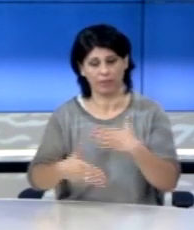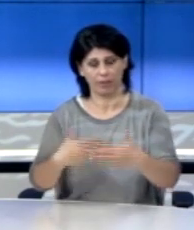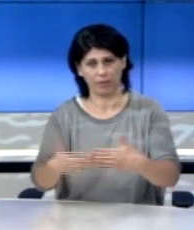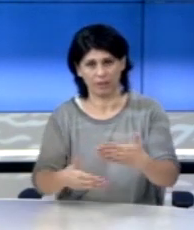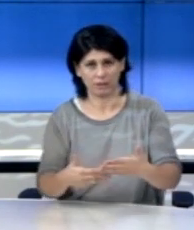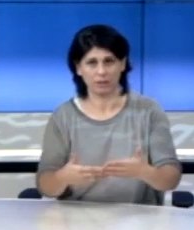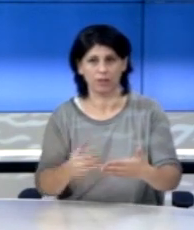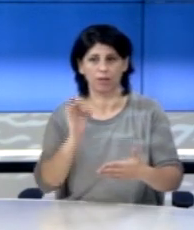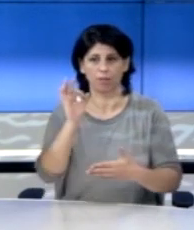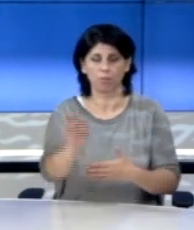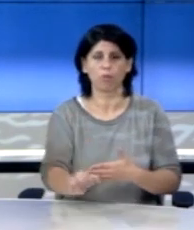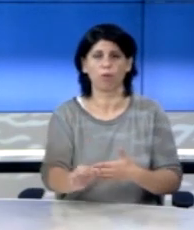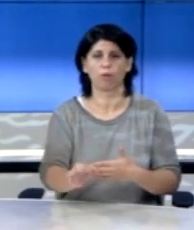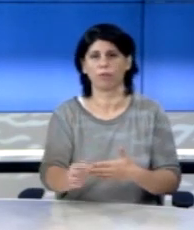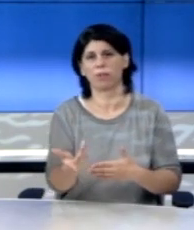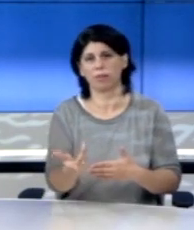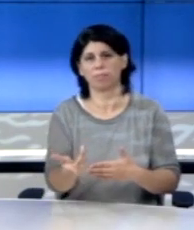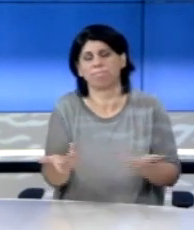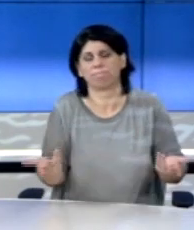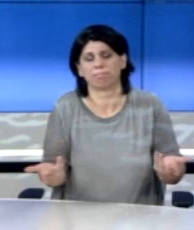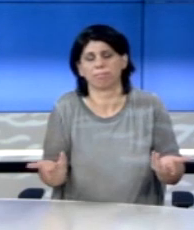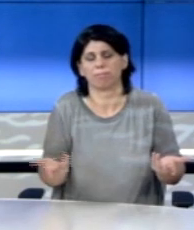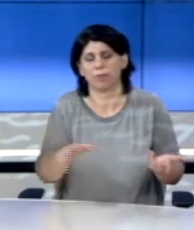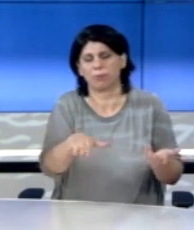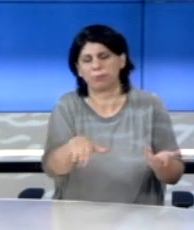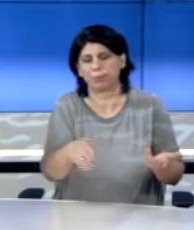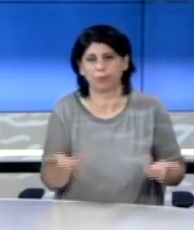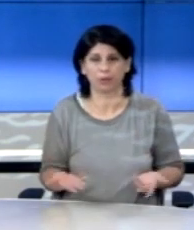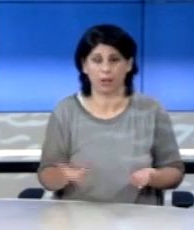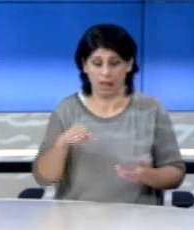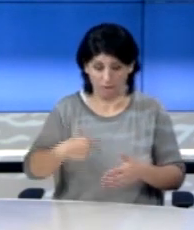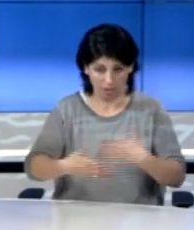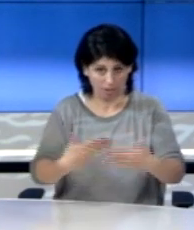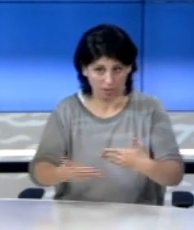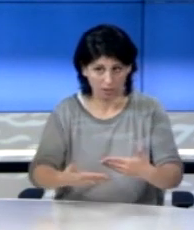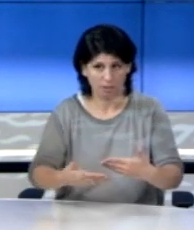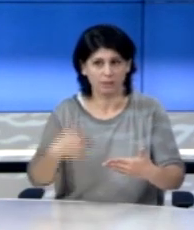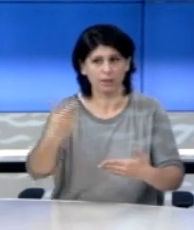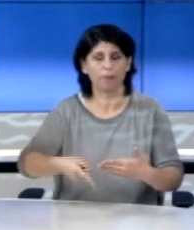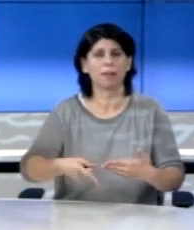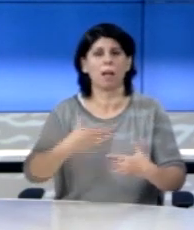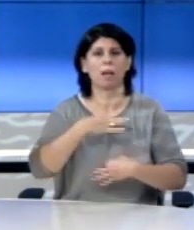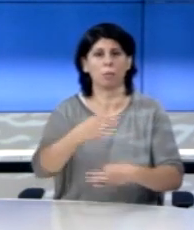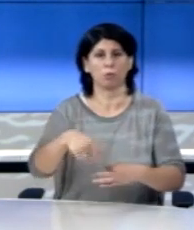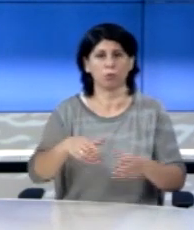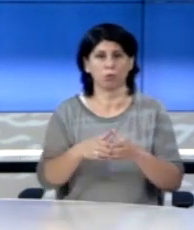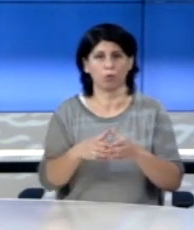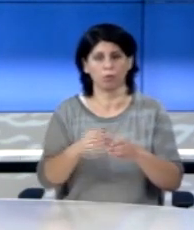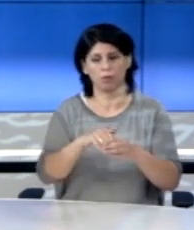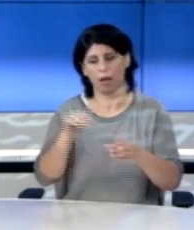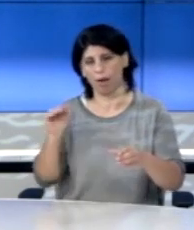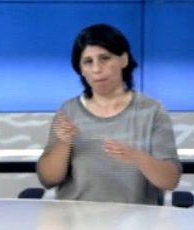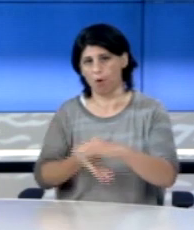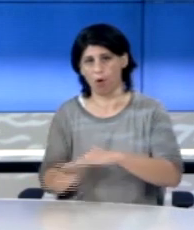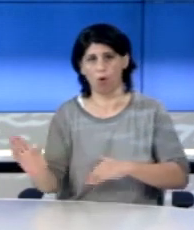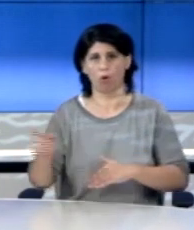διαδικασία που οδηγεί στον εκφυλισμό. Και γι' αυτό, μετά από αυτή την εξέλιξη, οι εκπρόσωποι του κόμματός μας αποχώρησαν